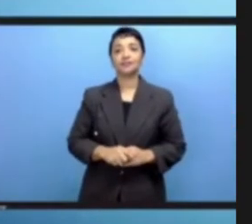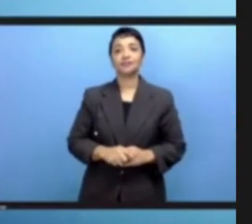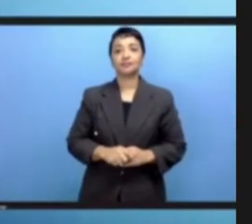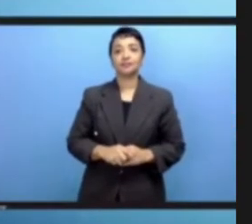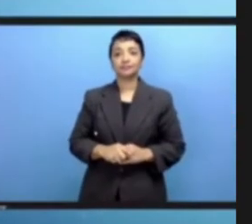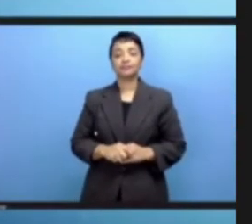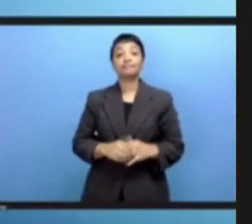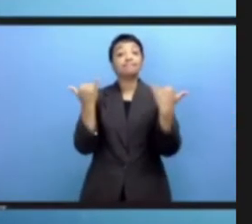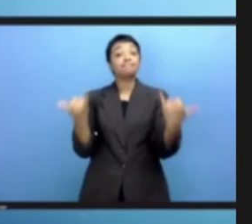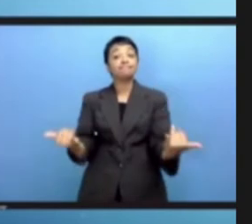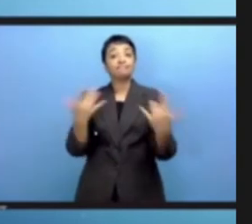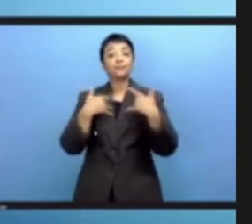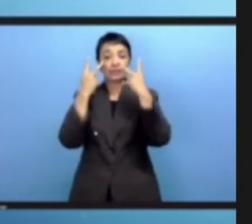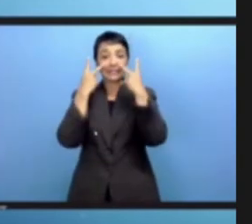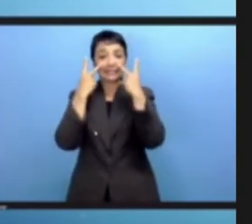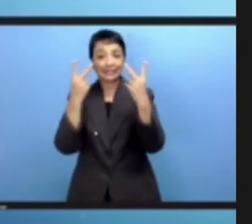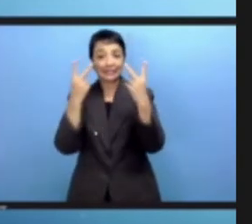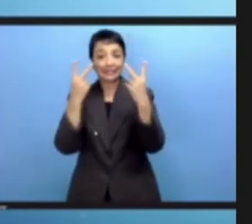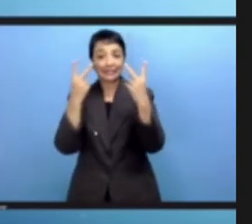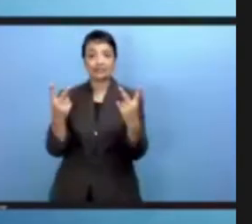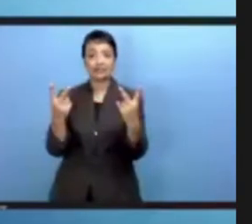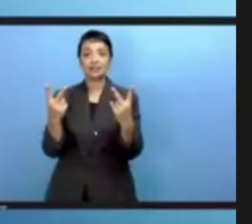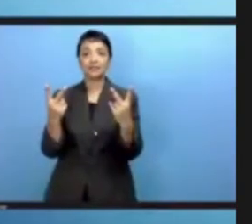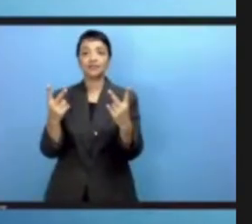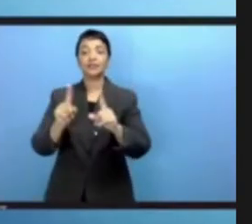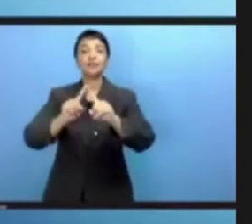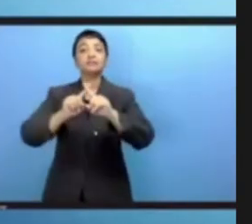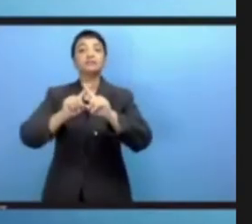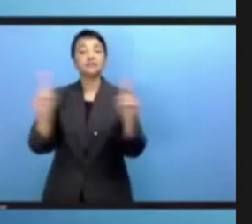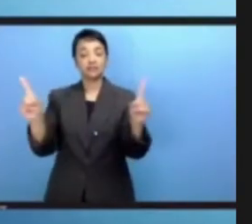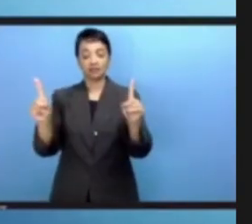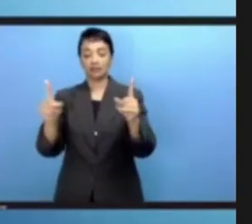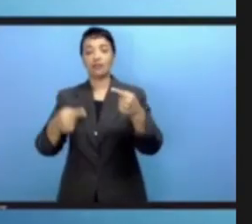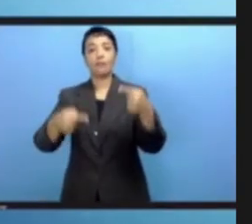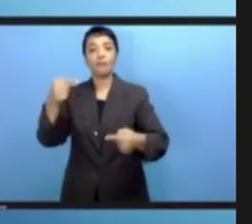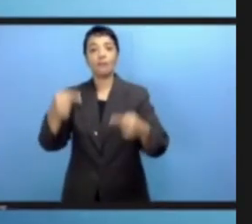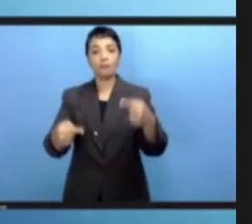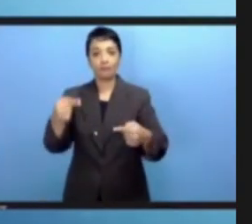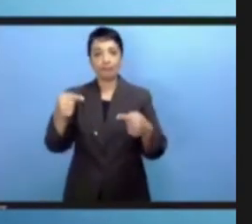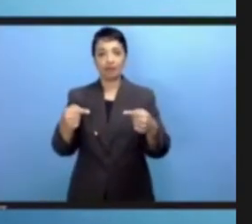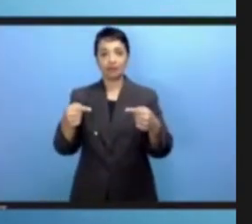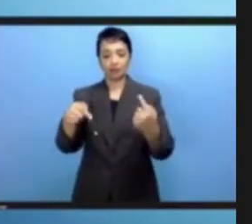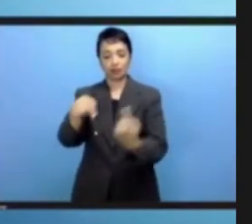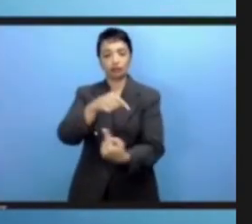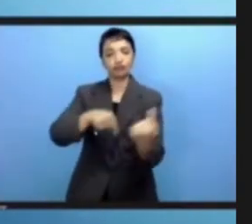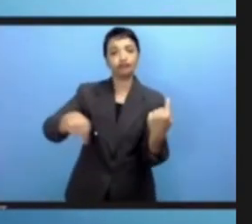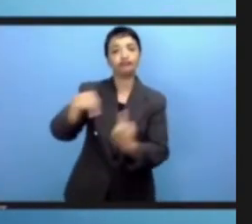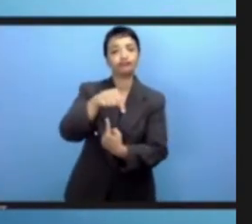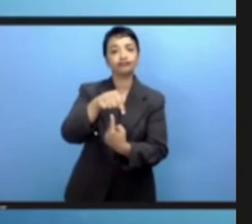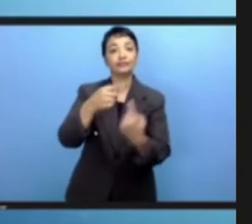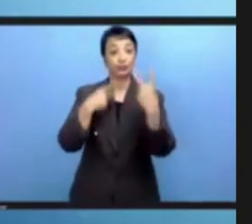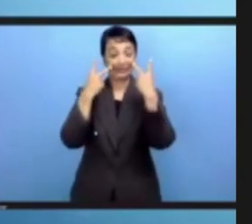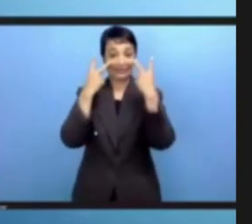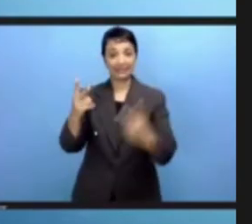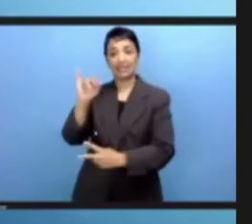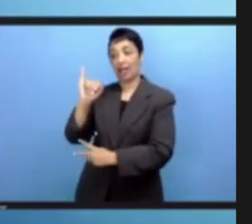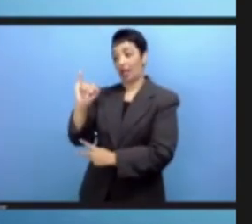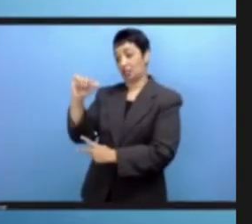Le dynamisme de nos communautés mondiales et les transformations socio-économiques